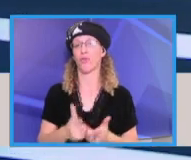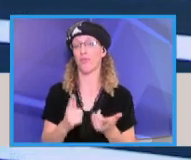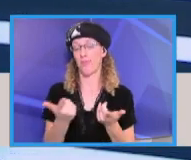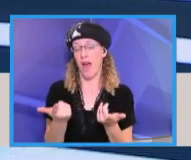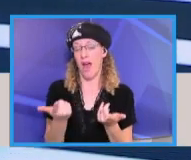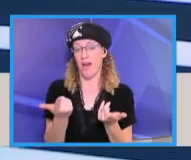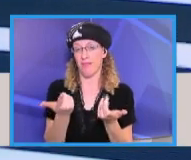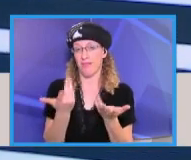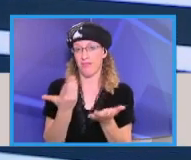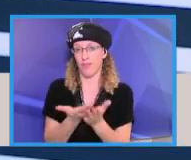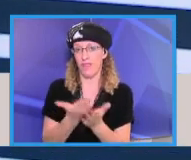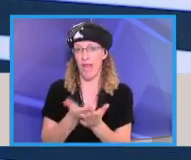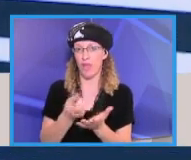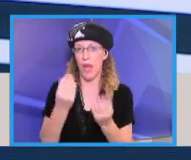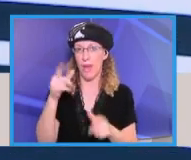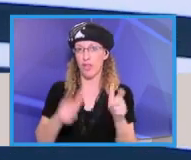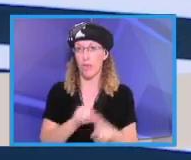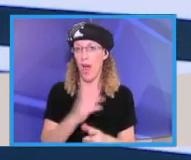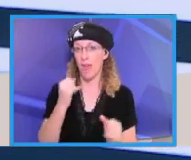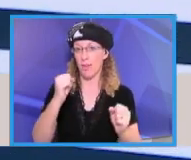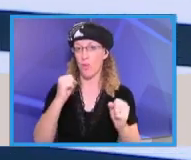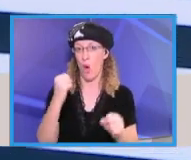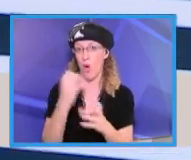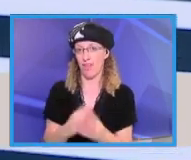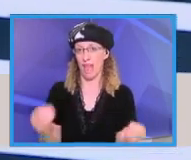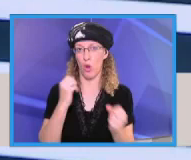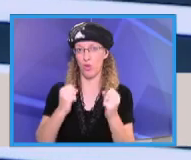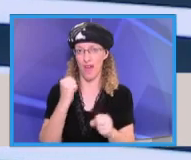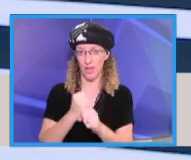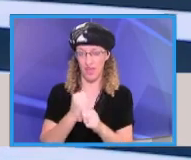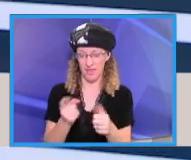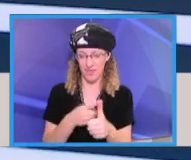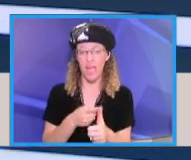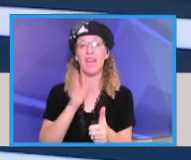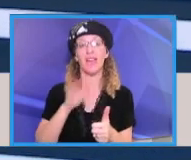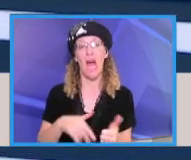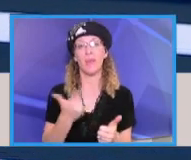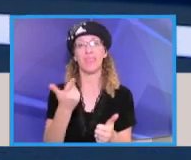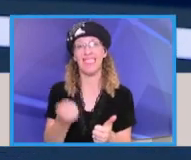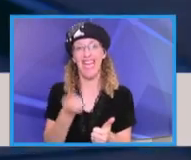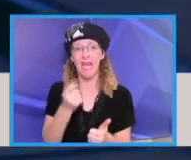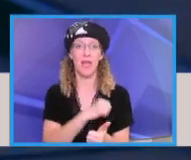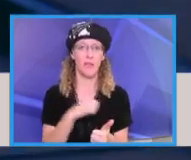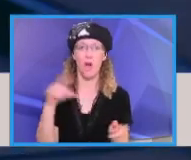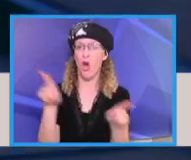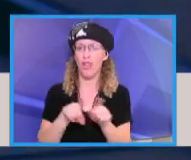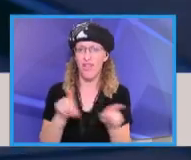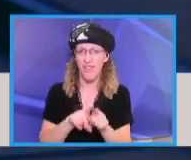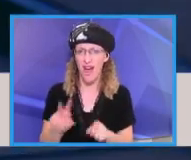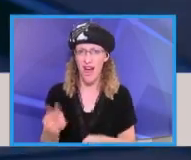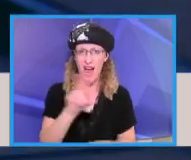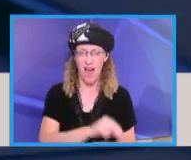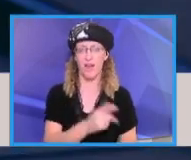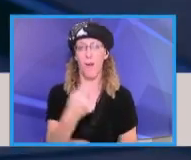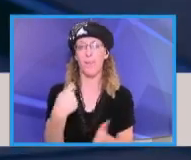ביטוח אובדן כושר עבודה. בנוסף, כמו הסחירים, אנחנו נאפשר לעצמאים למשוך את החלק של הפיצויים,